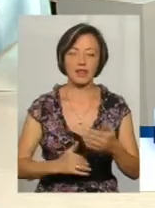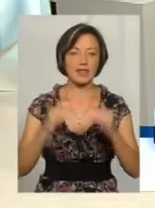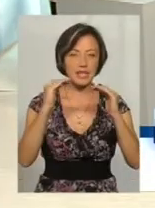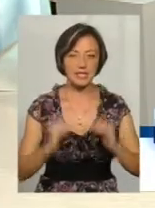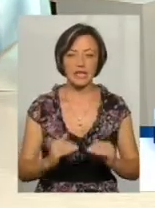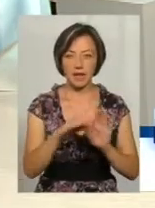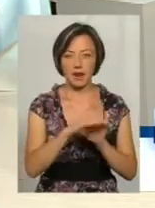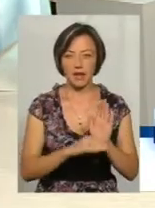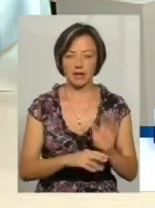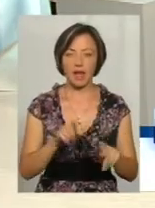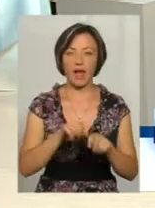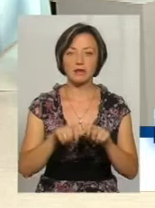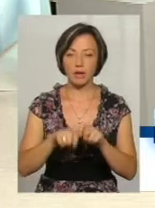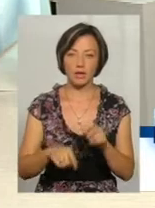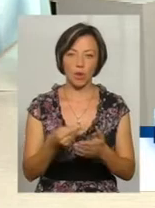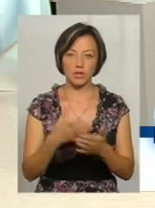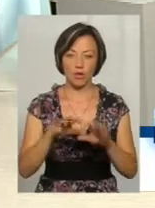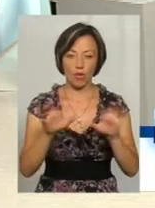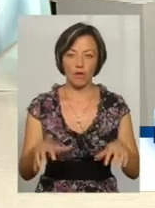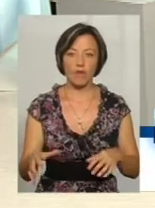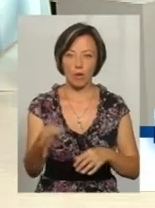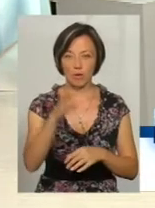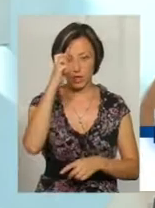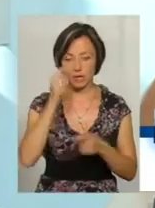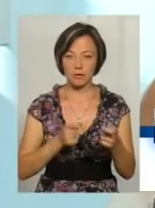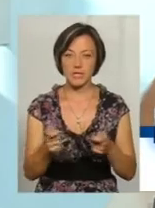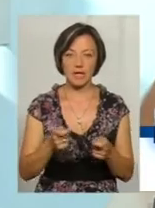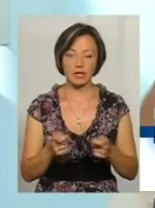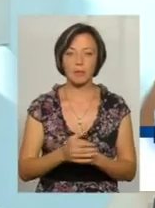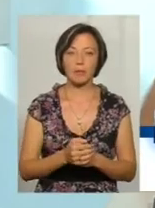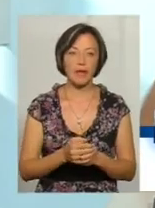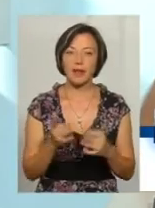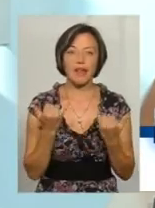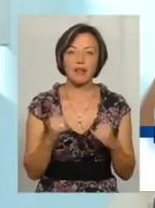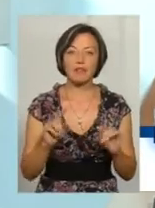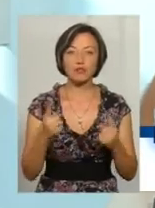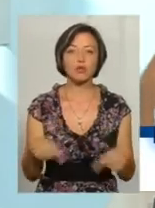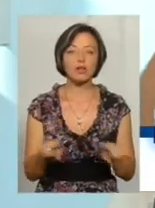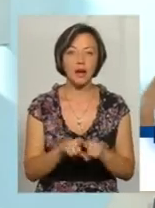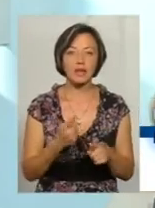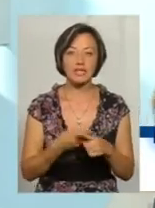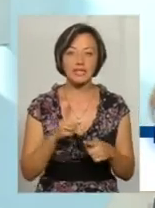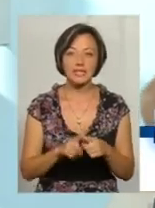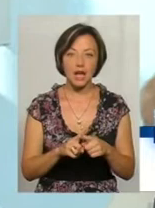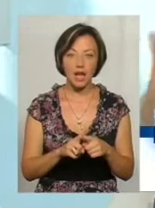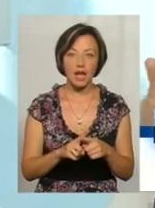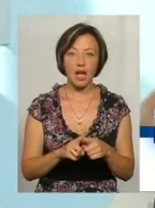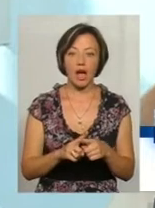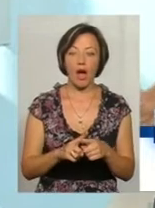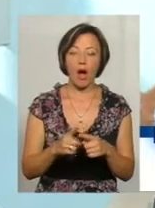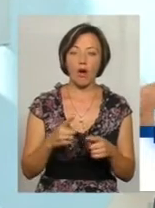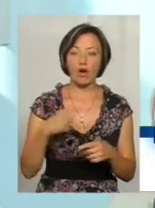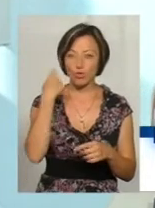рейтинг, саме експертна оцінка голови обласної державної адміністрації. А воно не дивно, чому так? Тому що це суб'єктивне